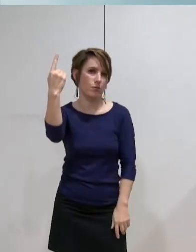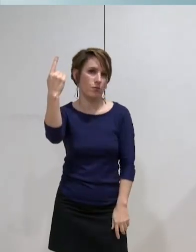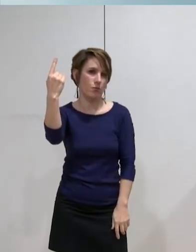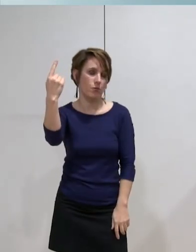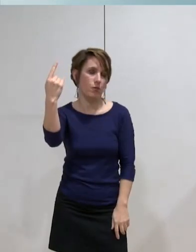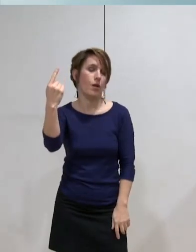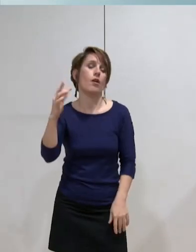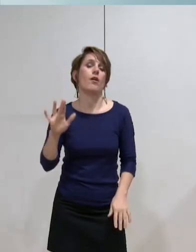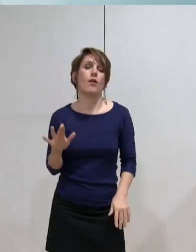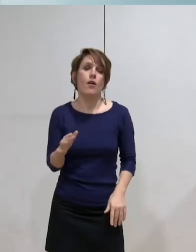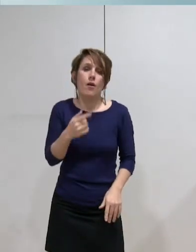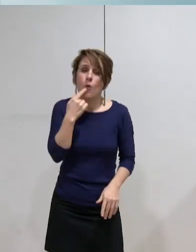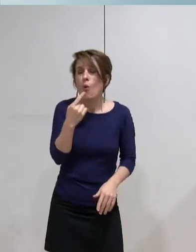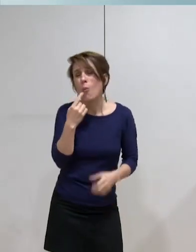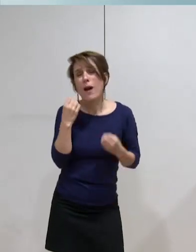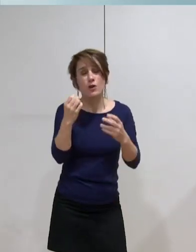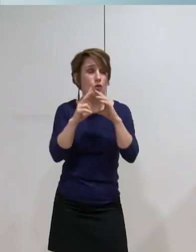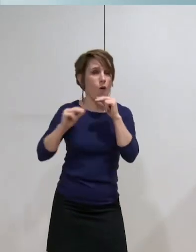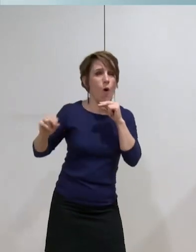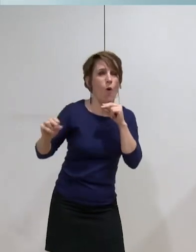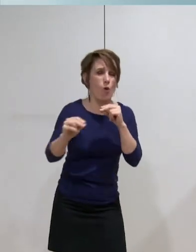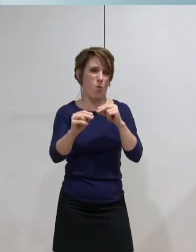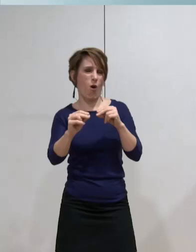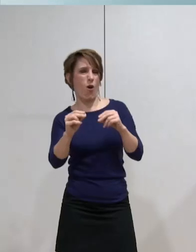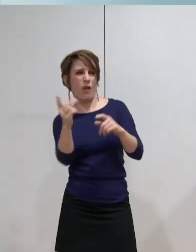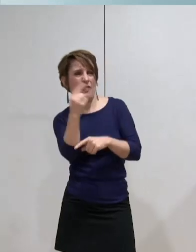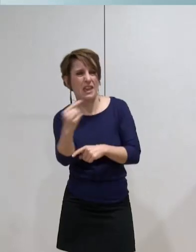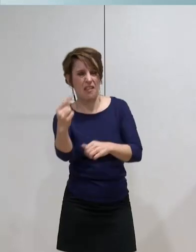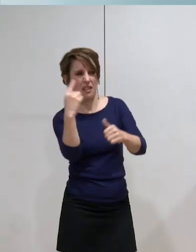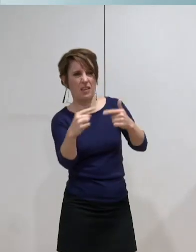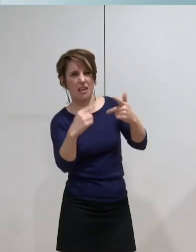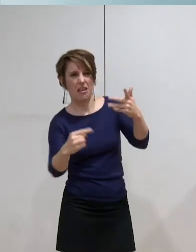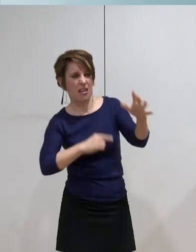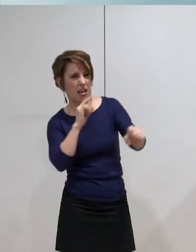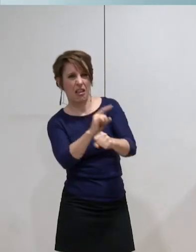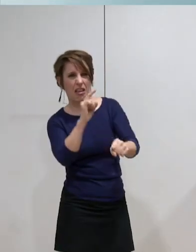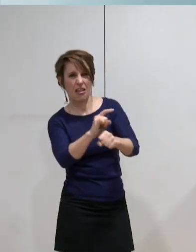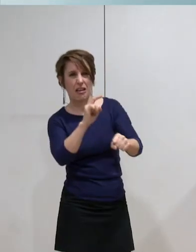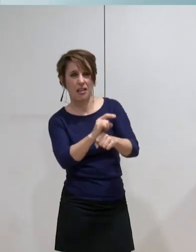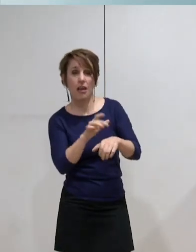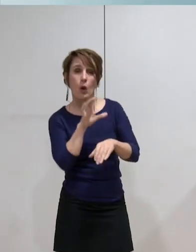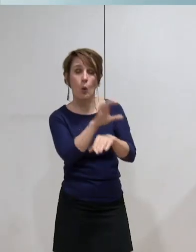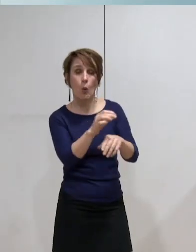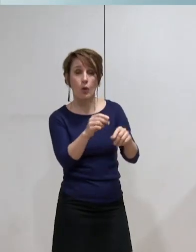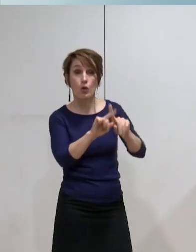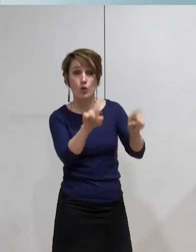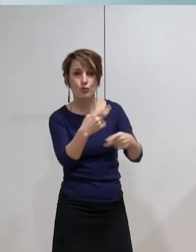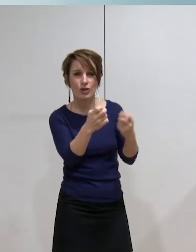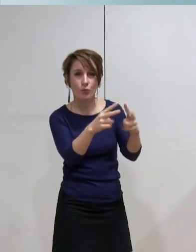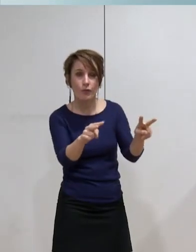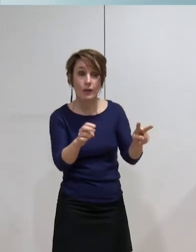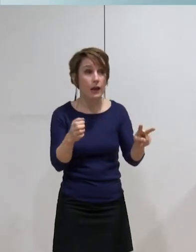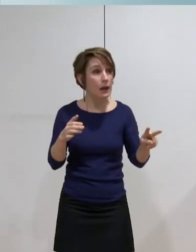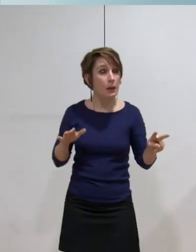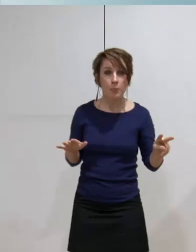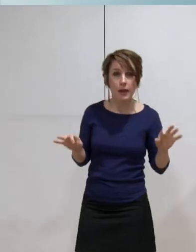parle beaucoup de petites choses comme ça qui pour essayer de dénaturer le budget de la ville alors que personne n'a noté que